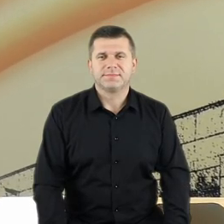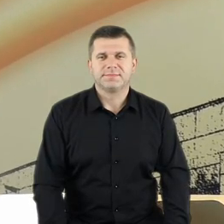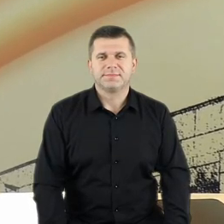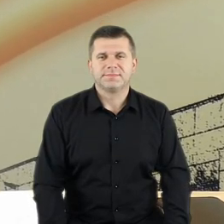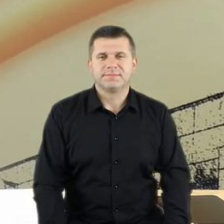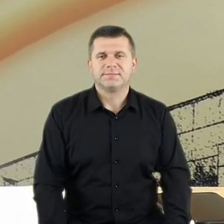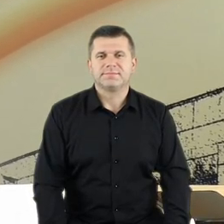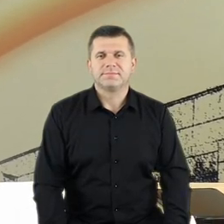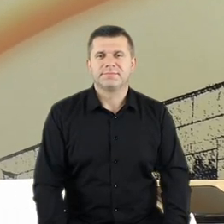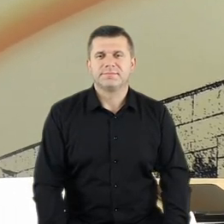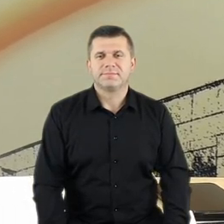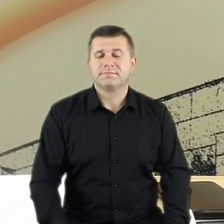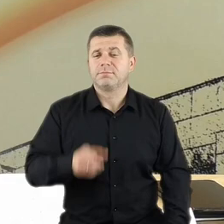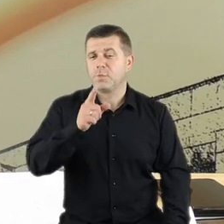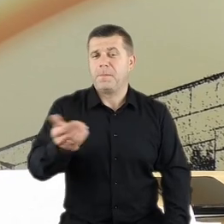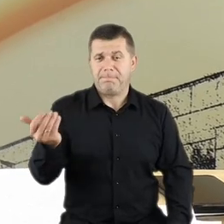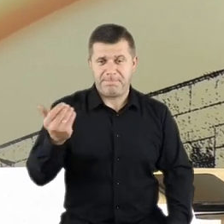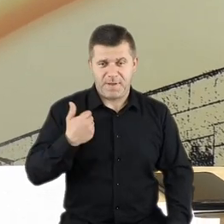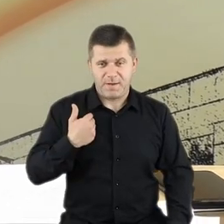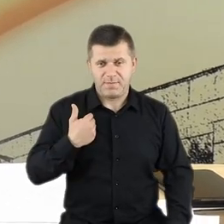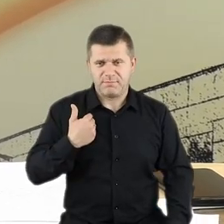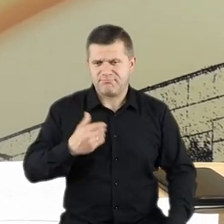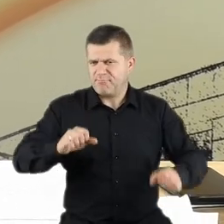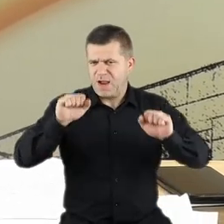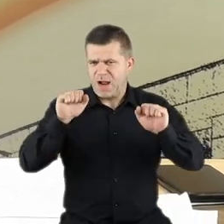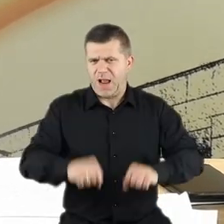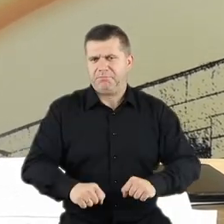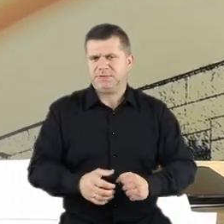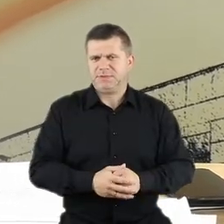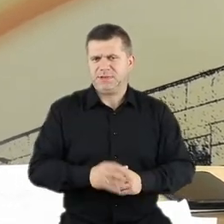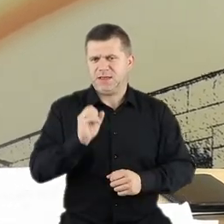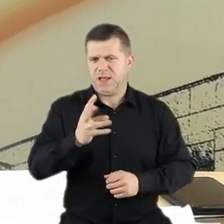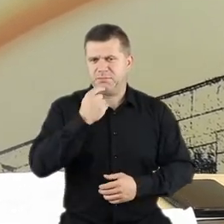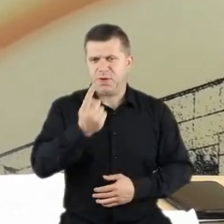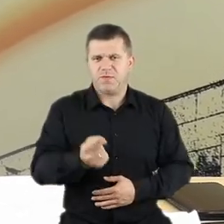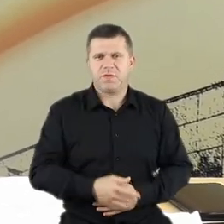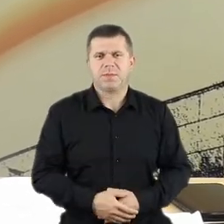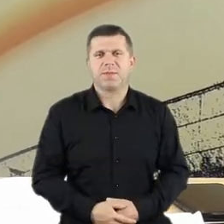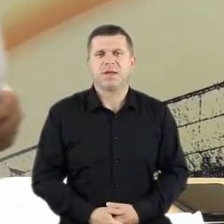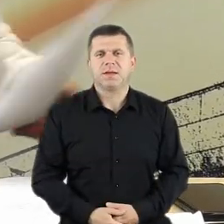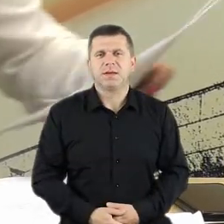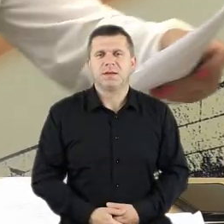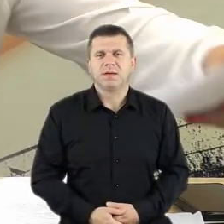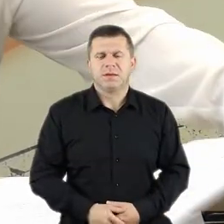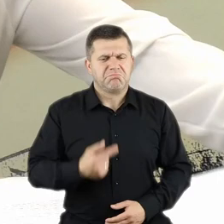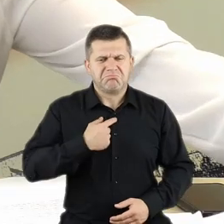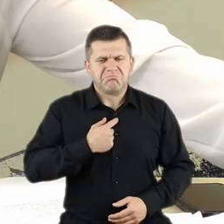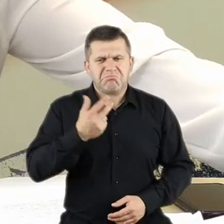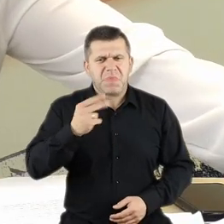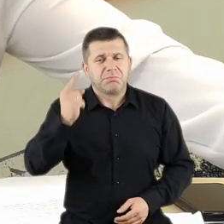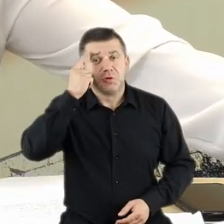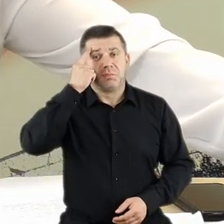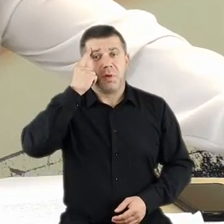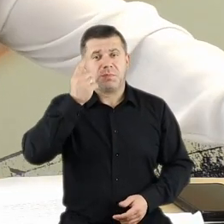Cześć No bo to było takie chamskie że tak powiem nie Tak to jakoś nie przypominam sobie